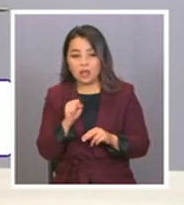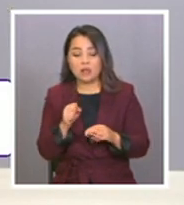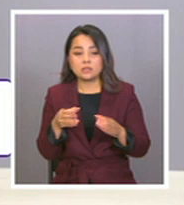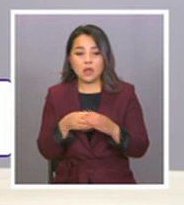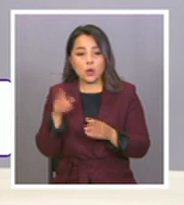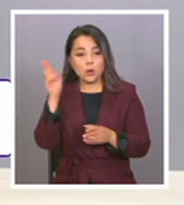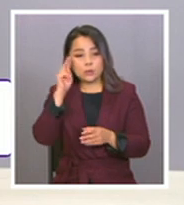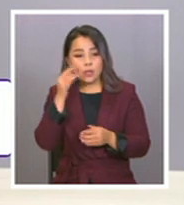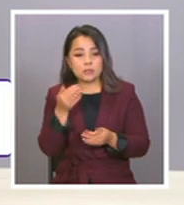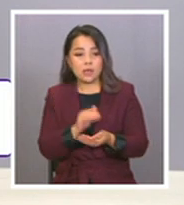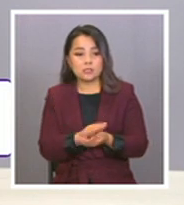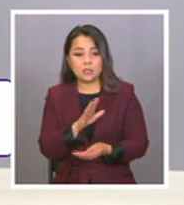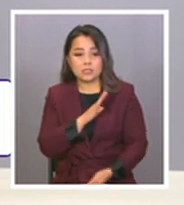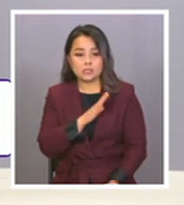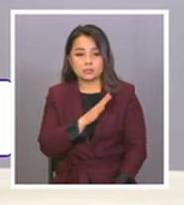таныстық.